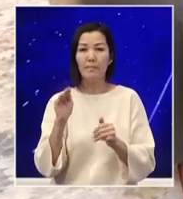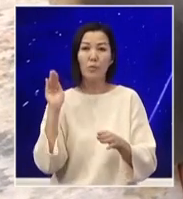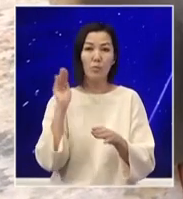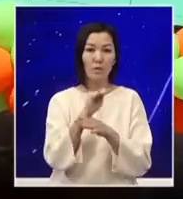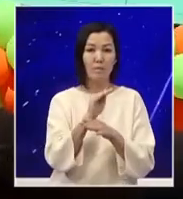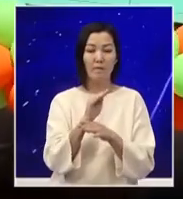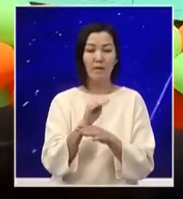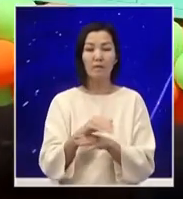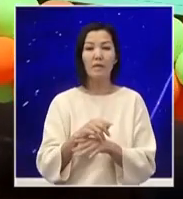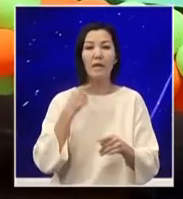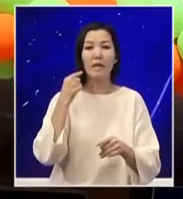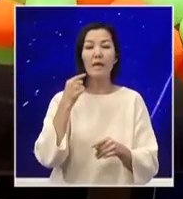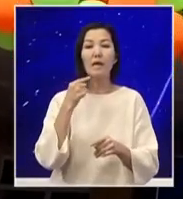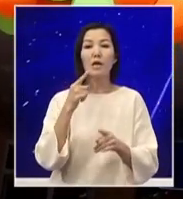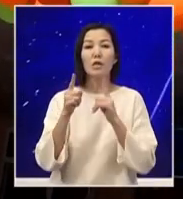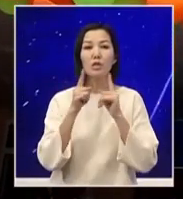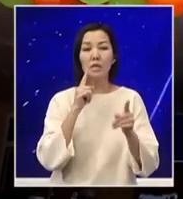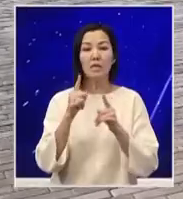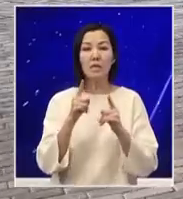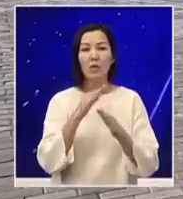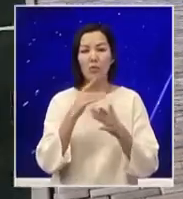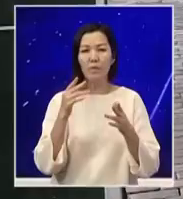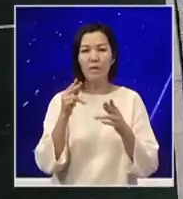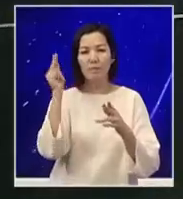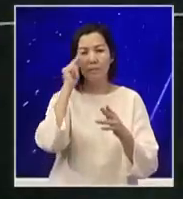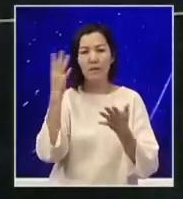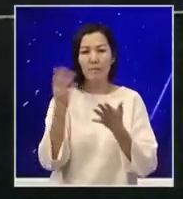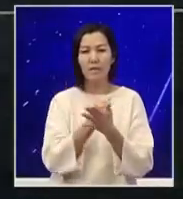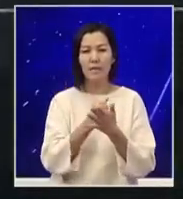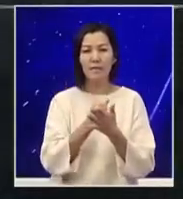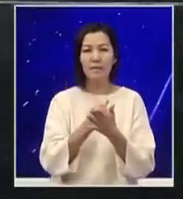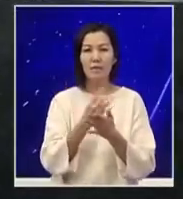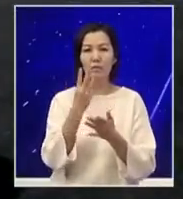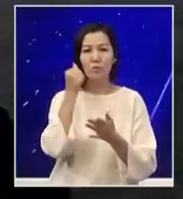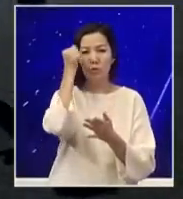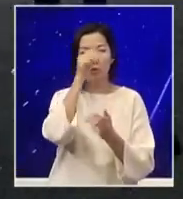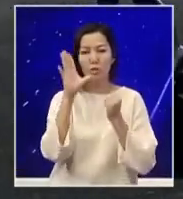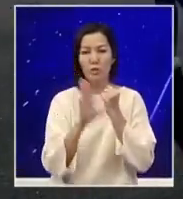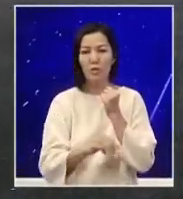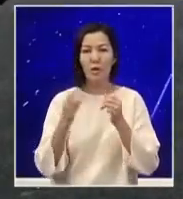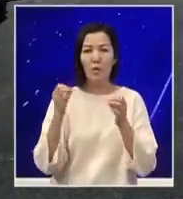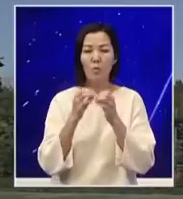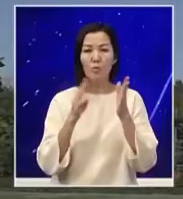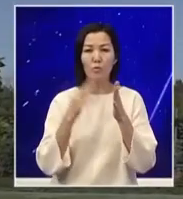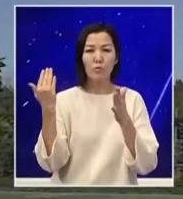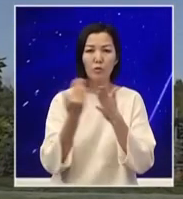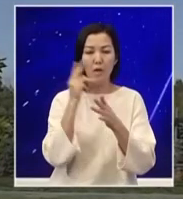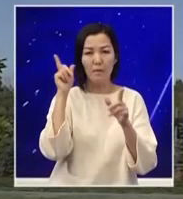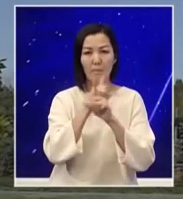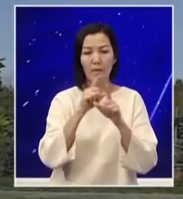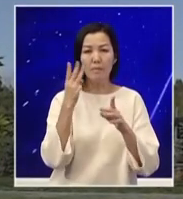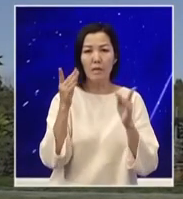өсіп отырады? Келел жиында білім саласының біраз жетістігі айтылды. Санап көрейік. Соңғы 3 жылда 19 жаңа мектеп, биыл 2